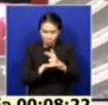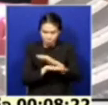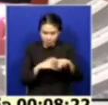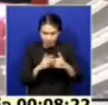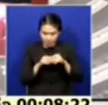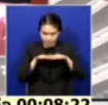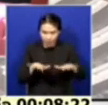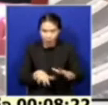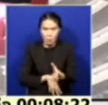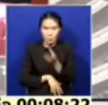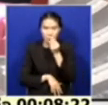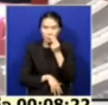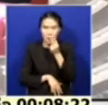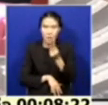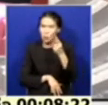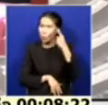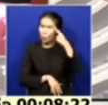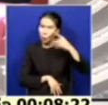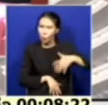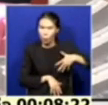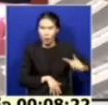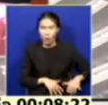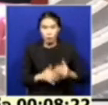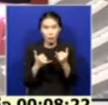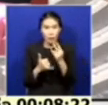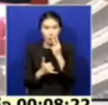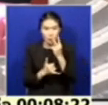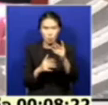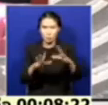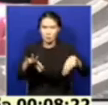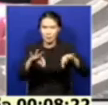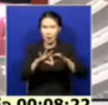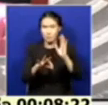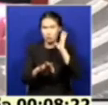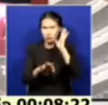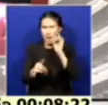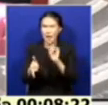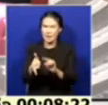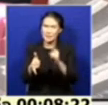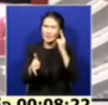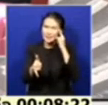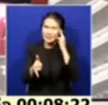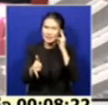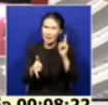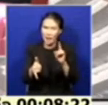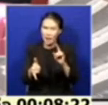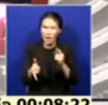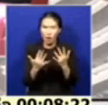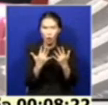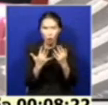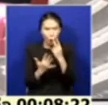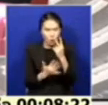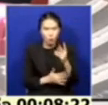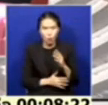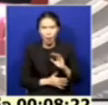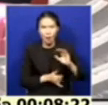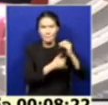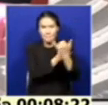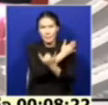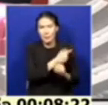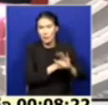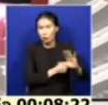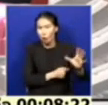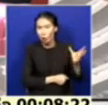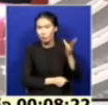นี้นะครับเพราะว่าภาพจะไม่เห็นมันก็จะเป็นตัวเลขเท่านั้นเองว่ามีความเสียหายกี่คนนะฮะโดยใคร